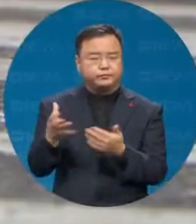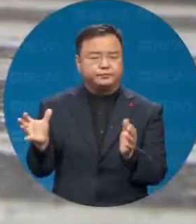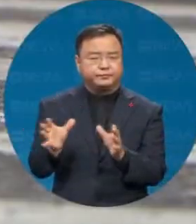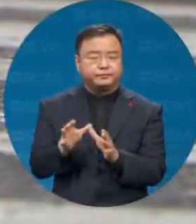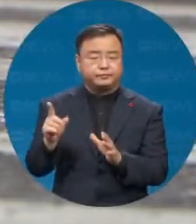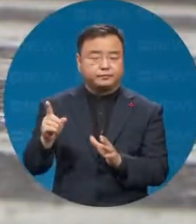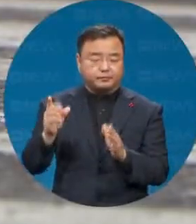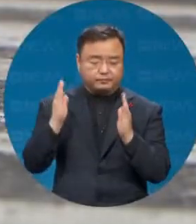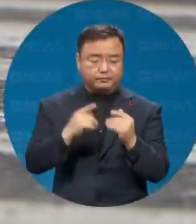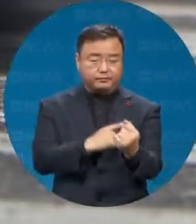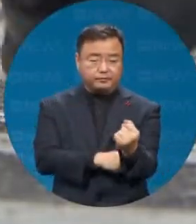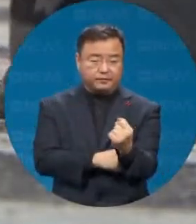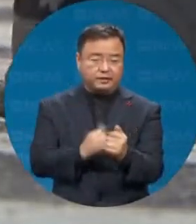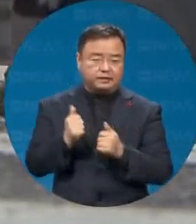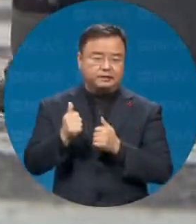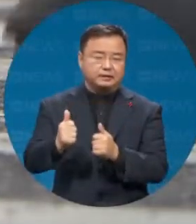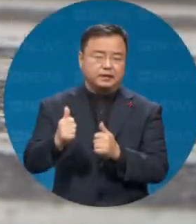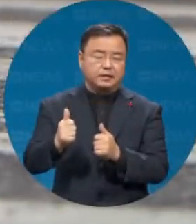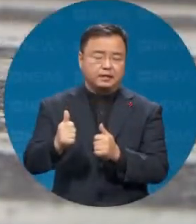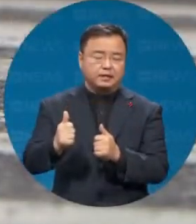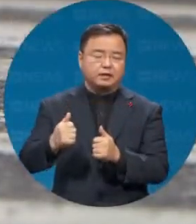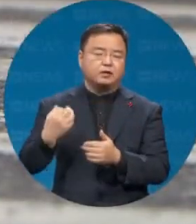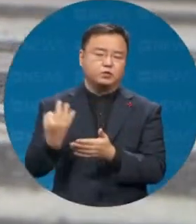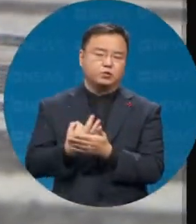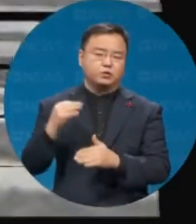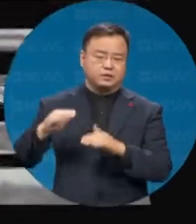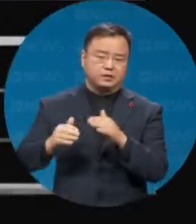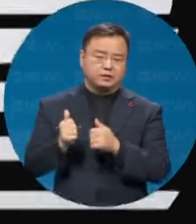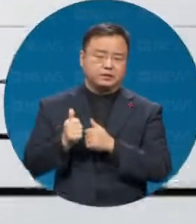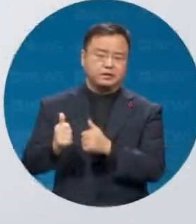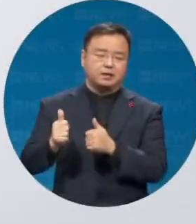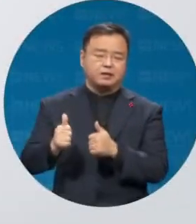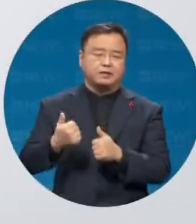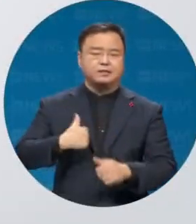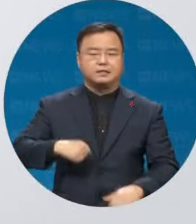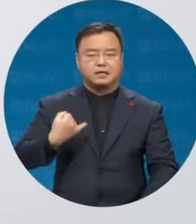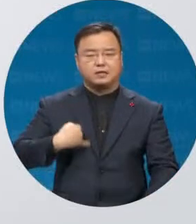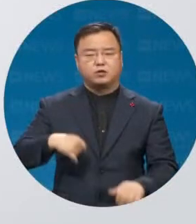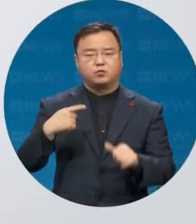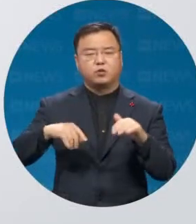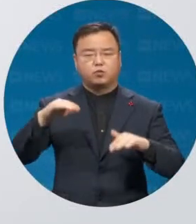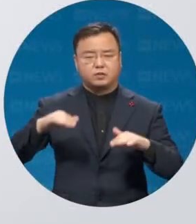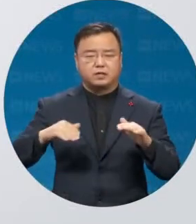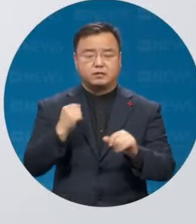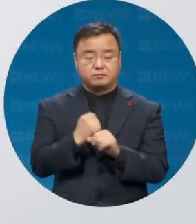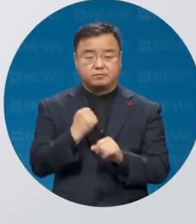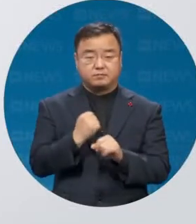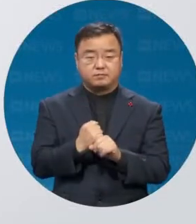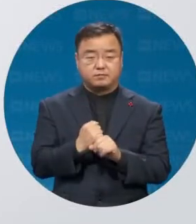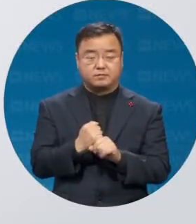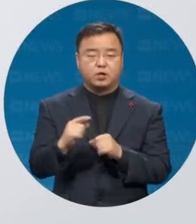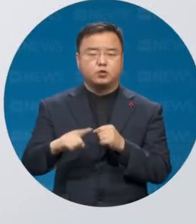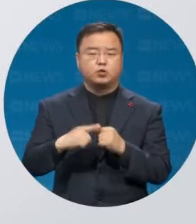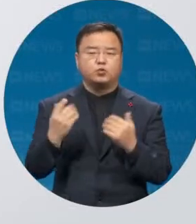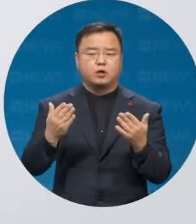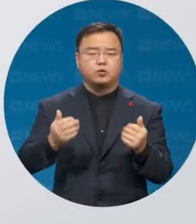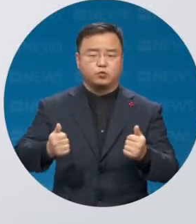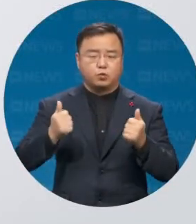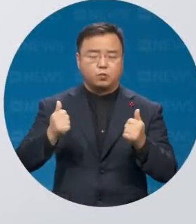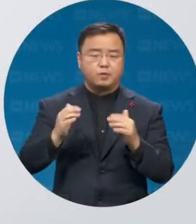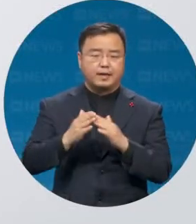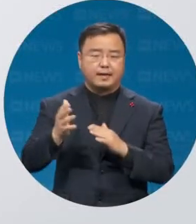자녀 세대의 교육격차 1 가져온 단지 펴도 나왔습니다 학력이 초등학교 졸업 인 가구 주둔 가구의 70% 가